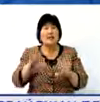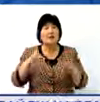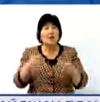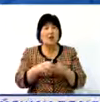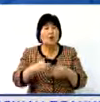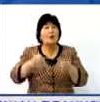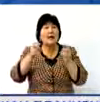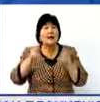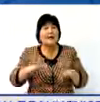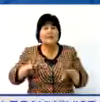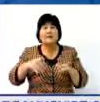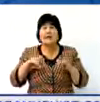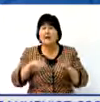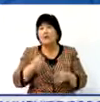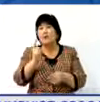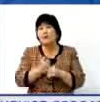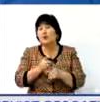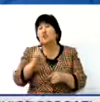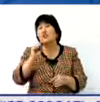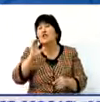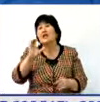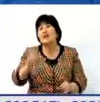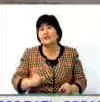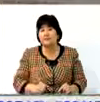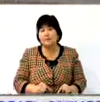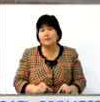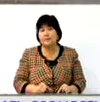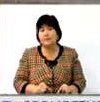группы экстренного реагирования по предупреждению ЧС.